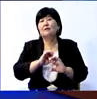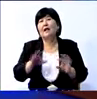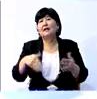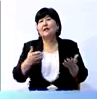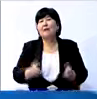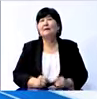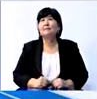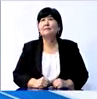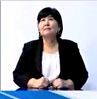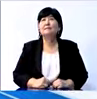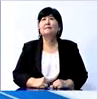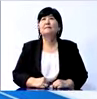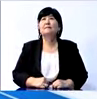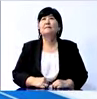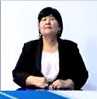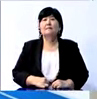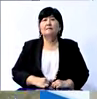аңдатпа.